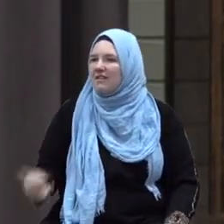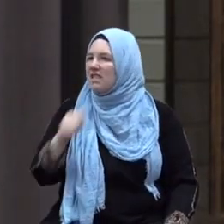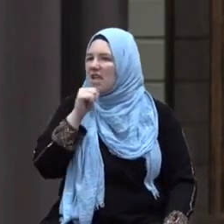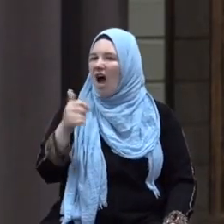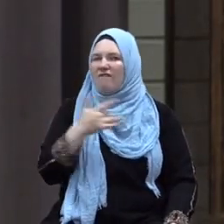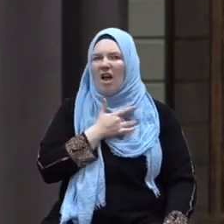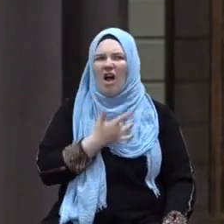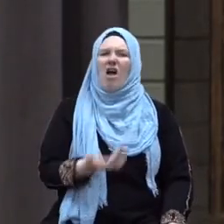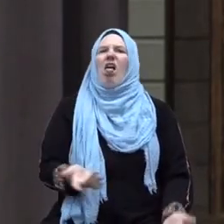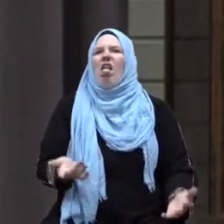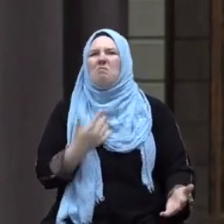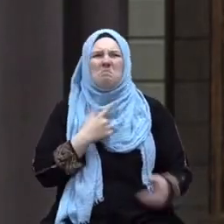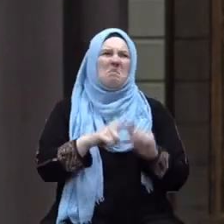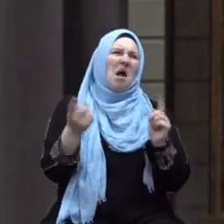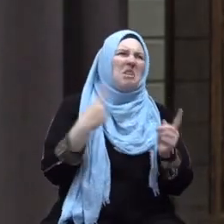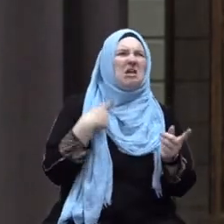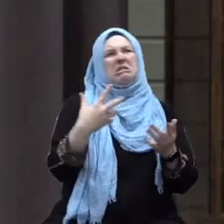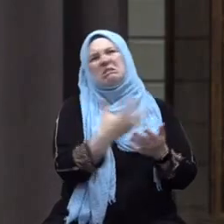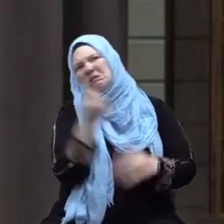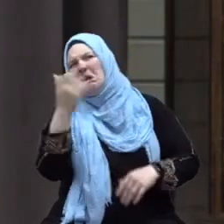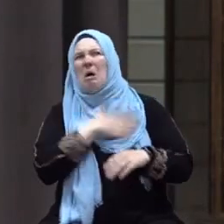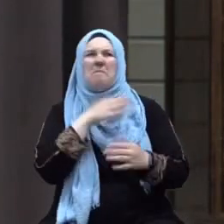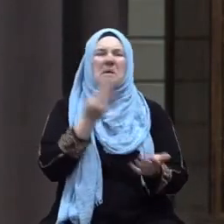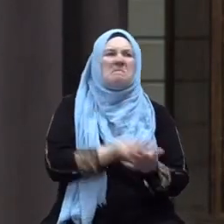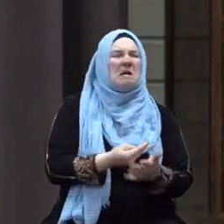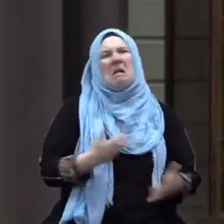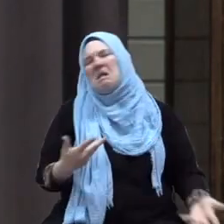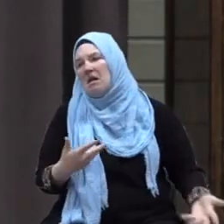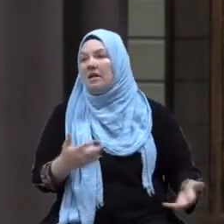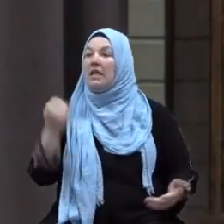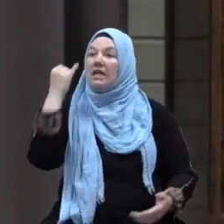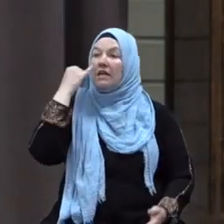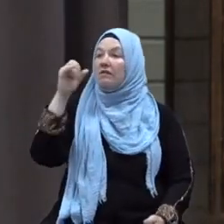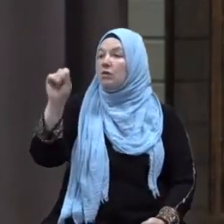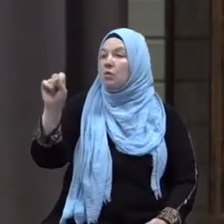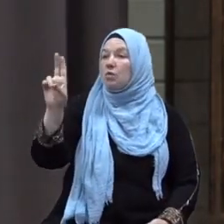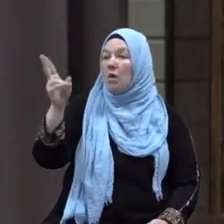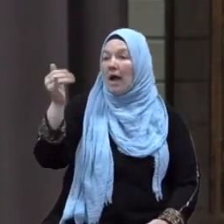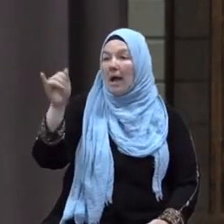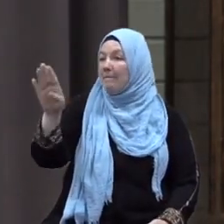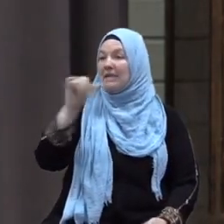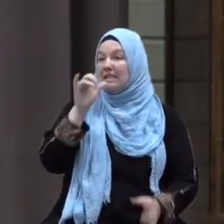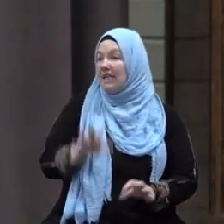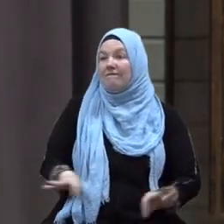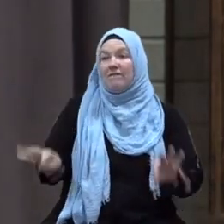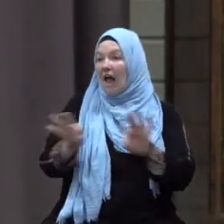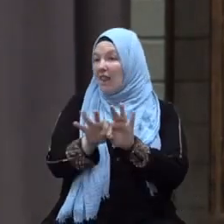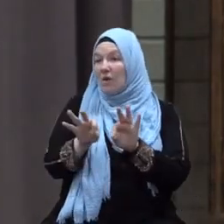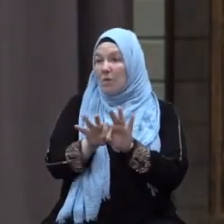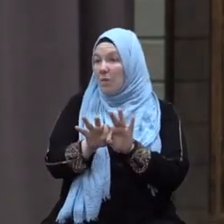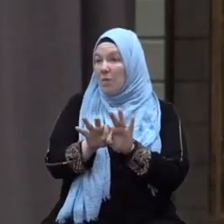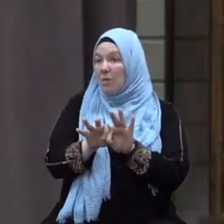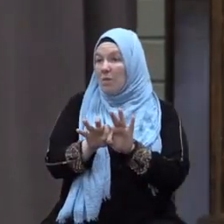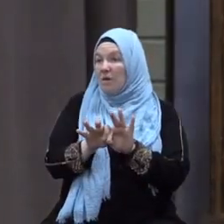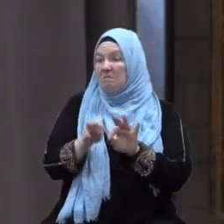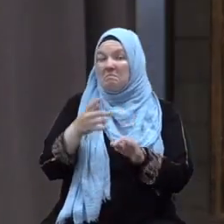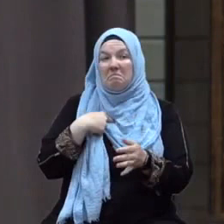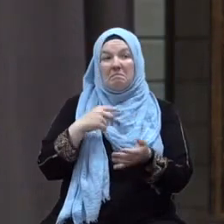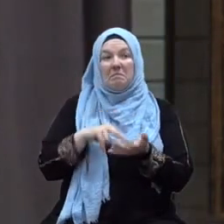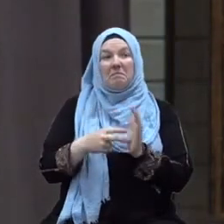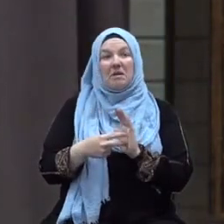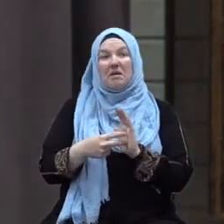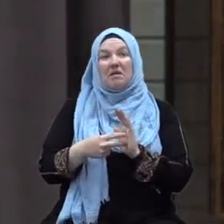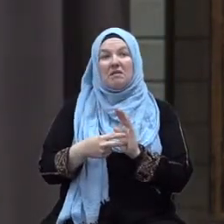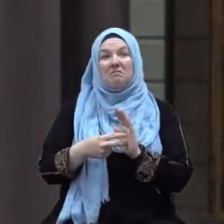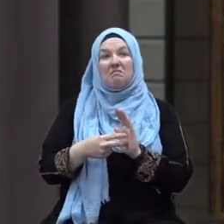لَهُمُ الْجَنَّةِ. If Suhaib did not value the outcome of his deal, he